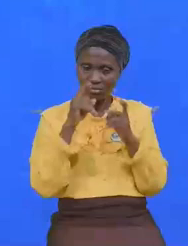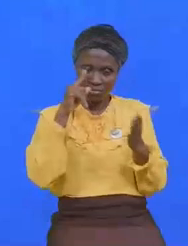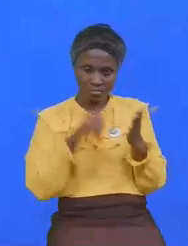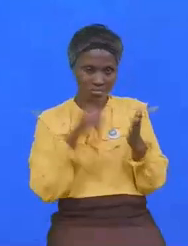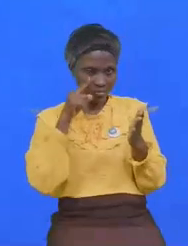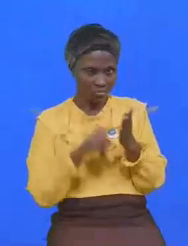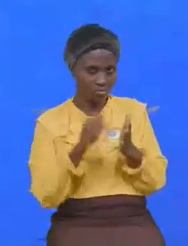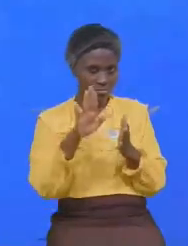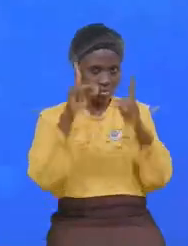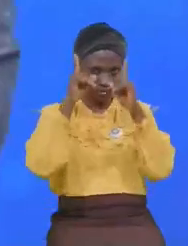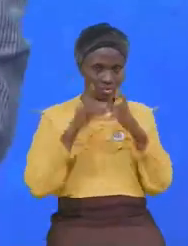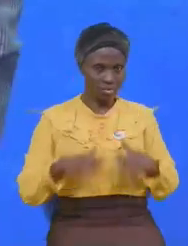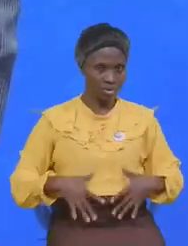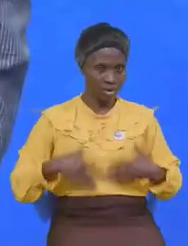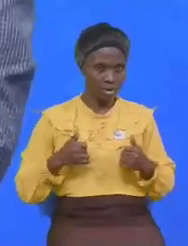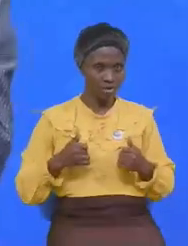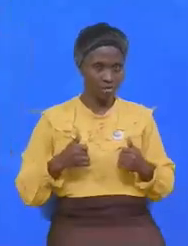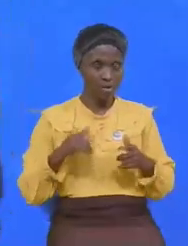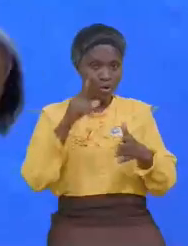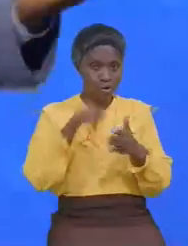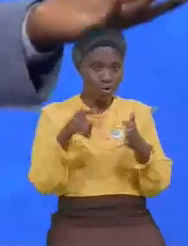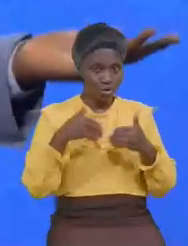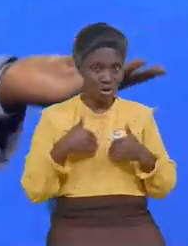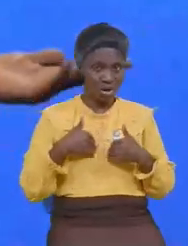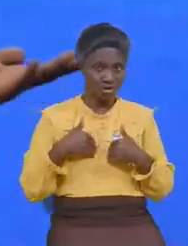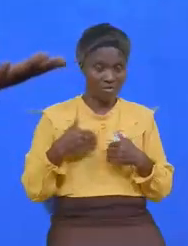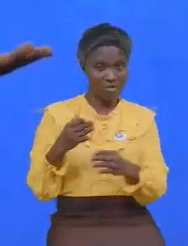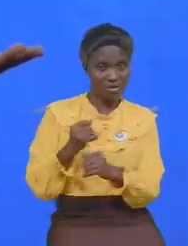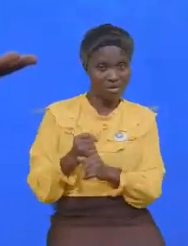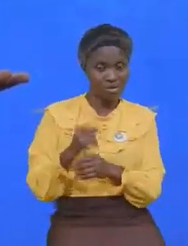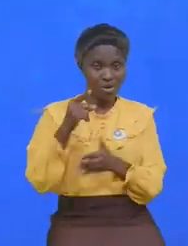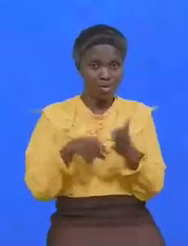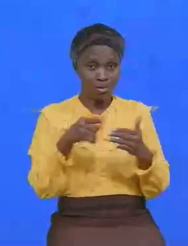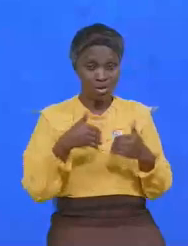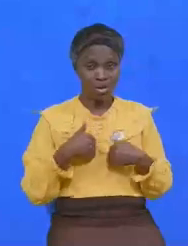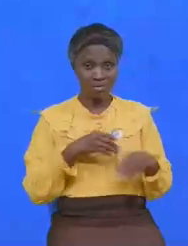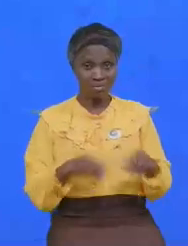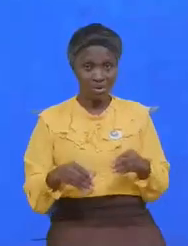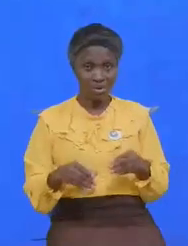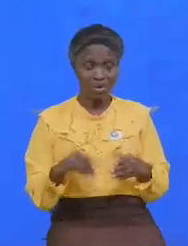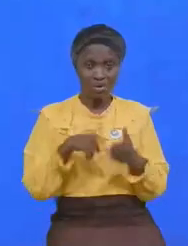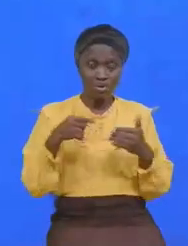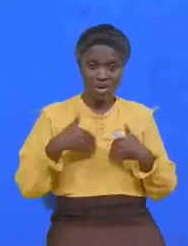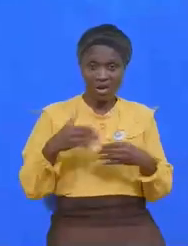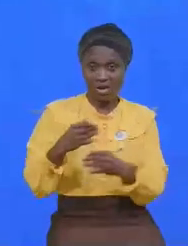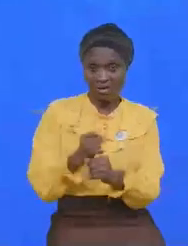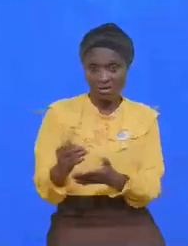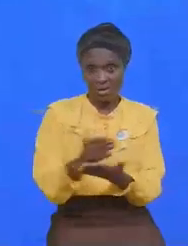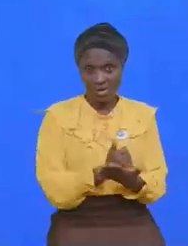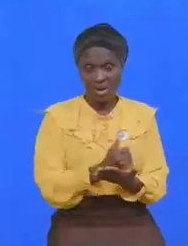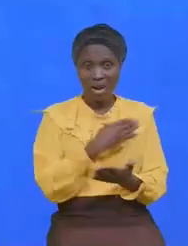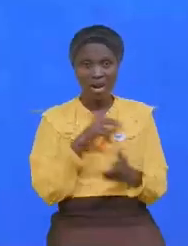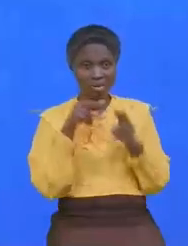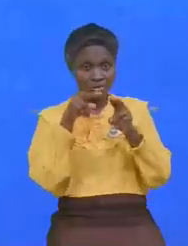là où tu as été, et ce que tu as obtenu, ce que tu as amassé, et tu vois